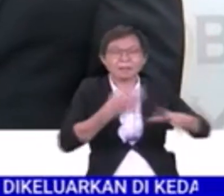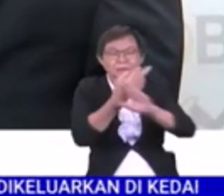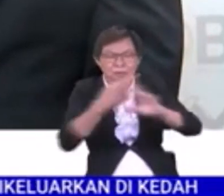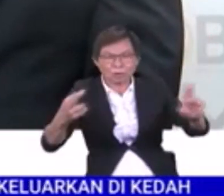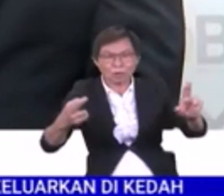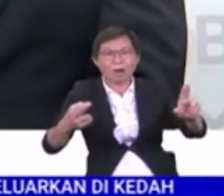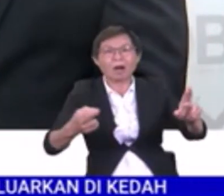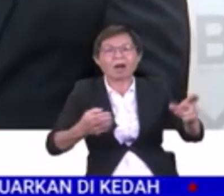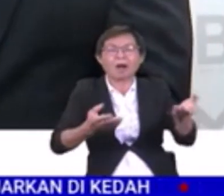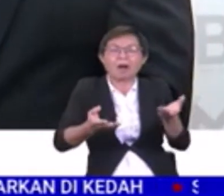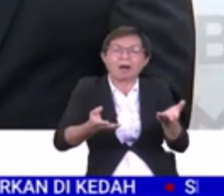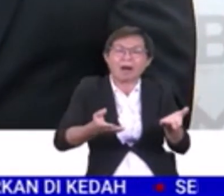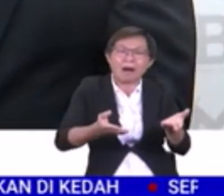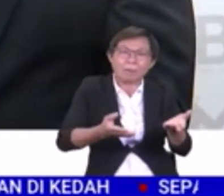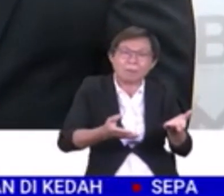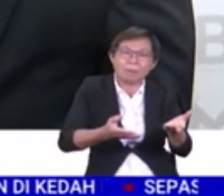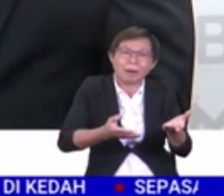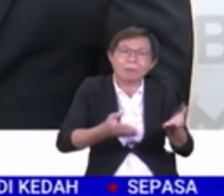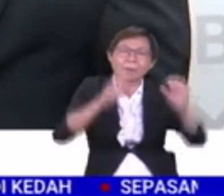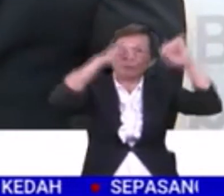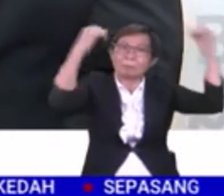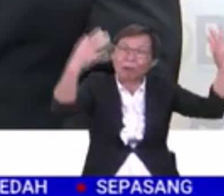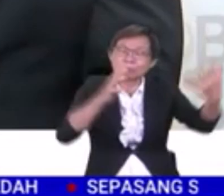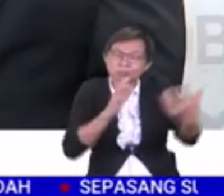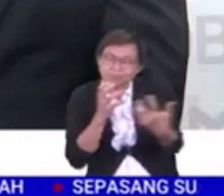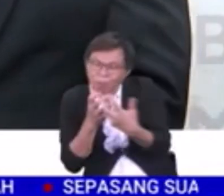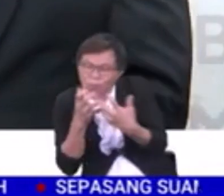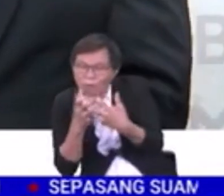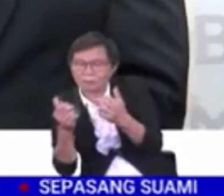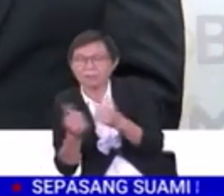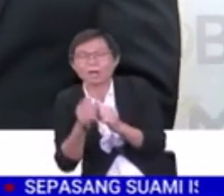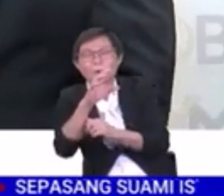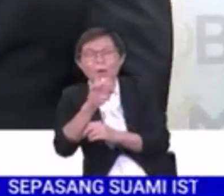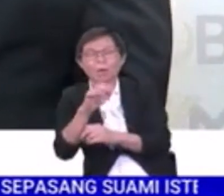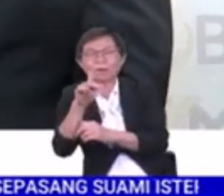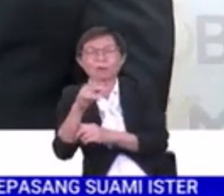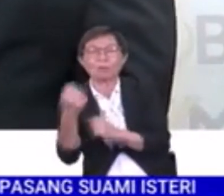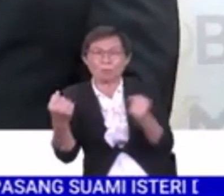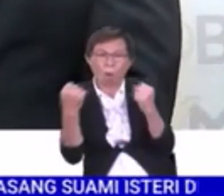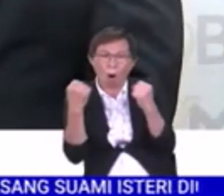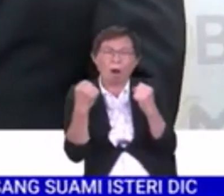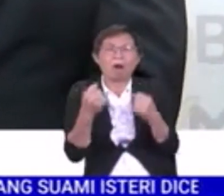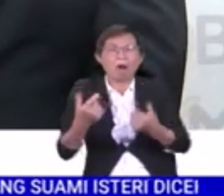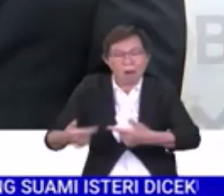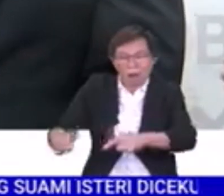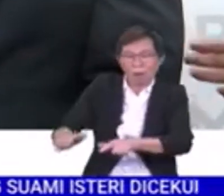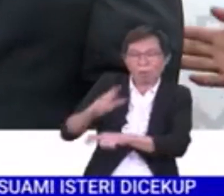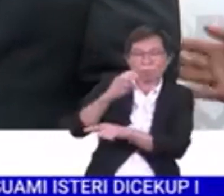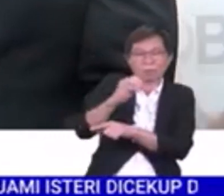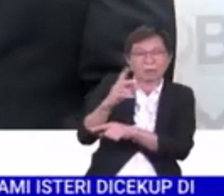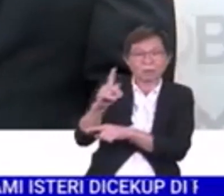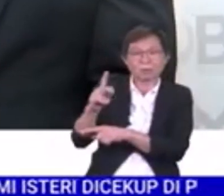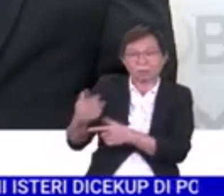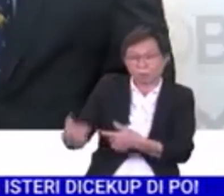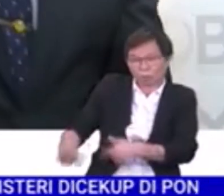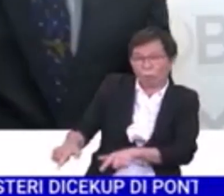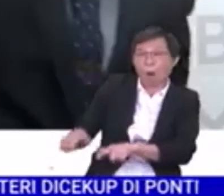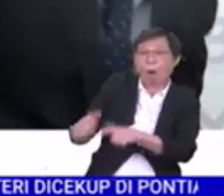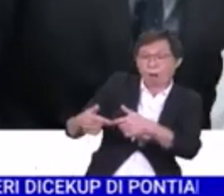kepada oqium tuh maksudnya memperkoss tekan dan memberi ruang kepada Oki untuk